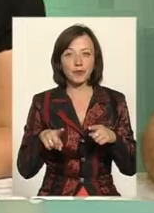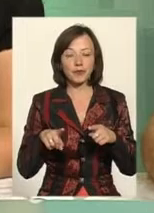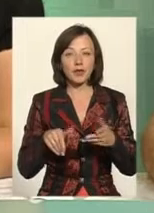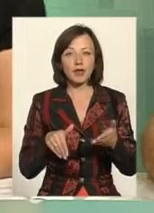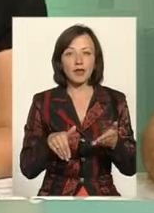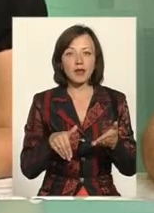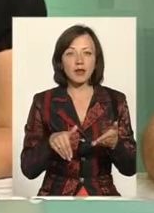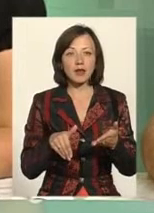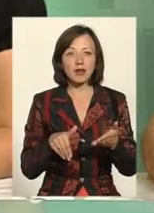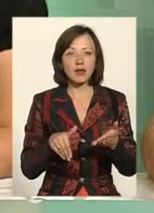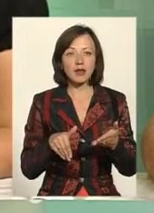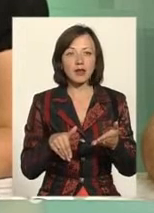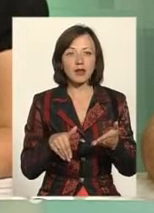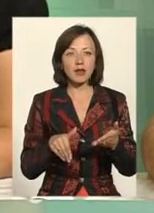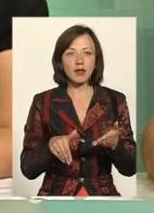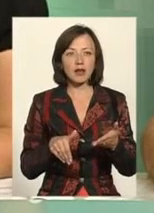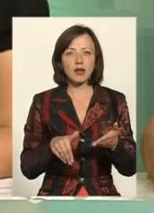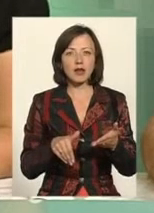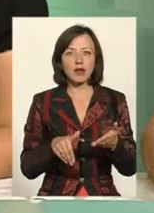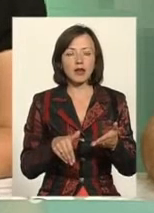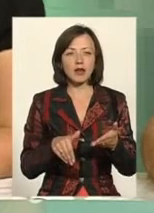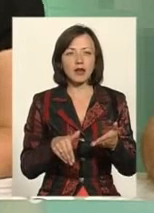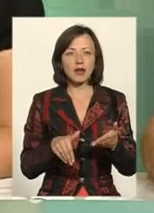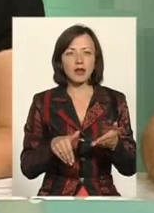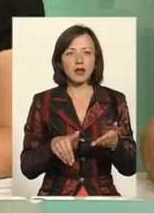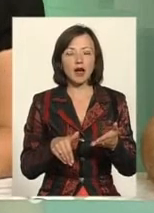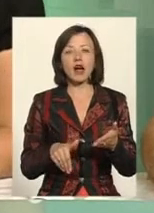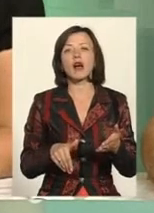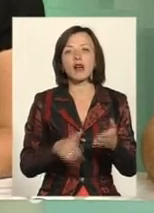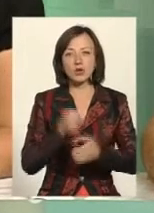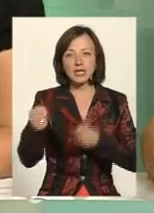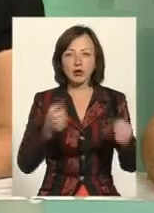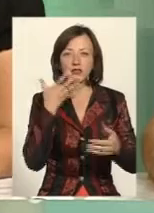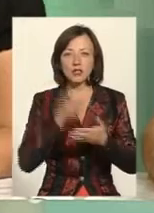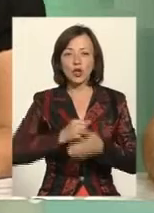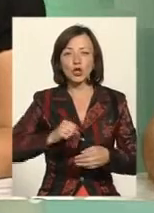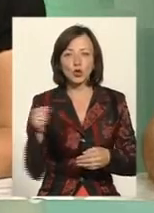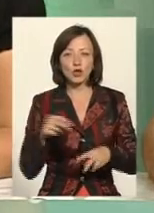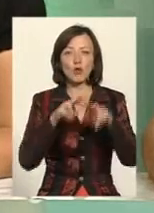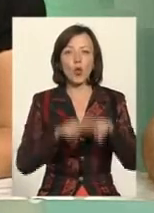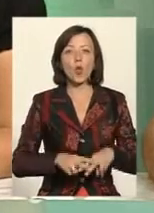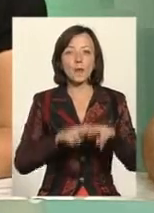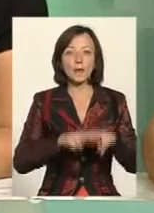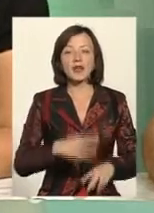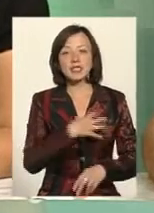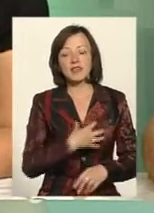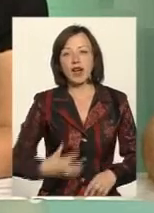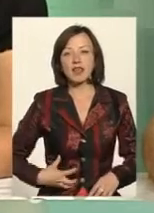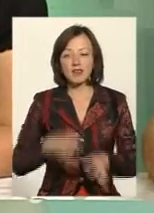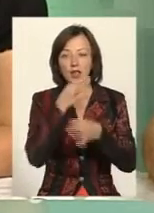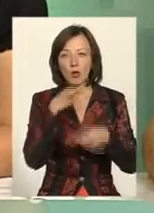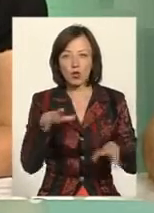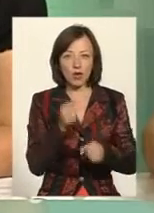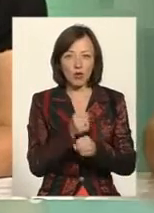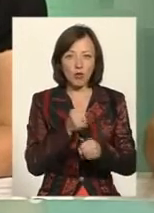прискореним методом, це все робиться перед виборами, розстановка своїх друзів, кумів, сватів на будь-які посади, так само, як при Ющенко